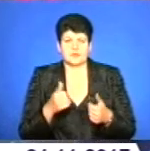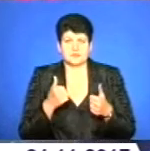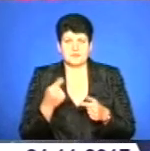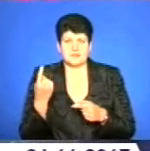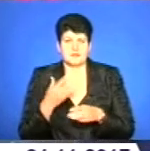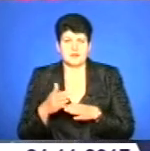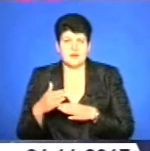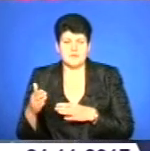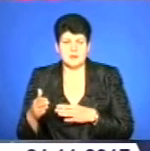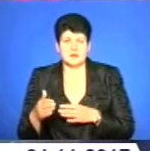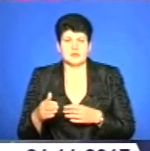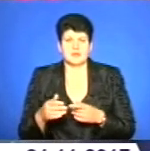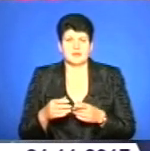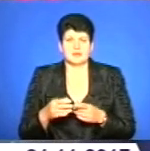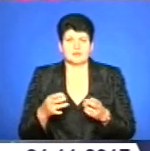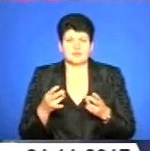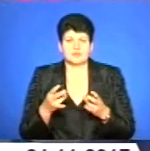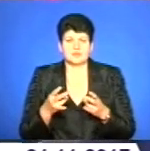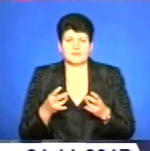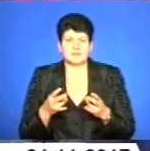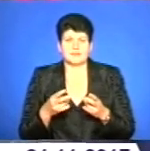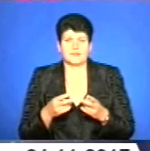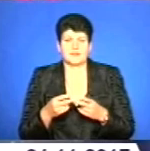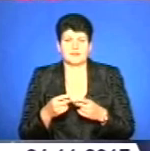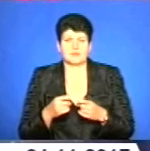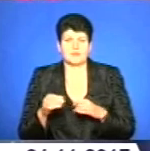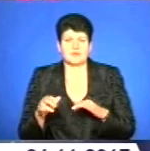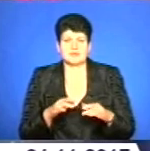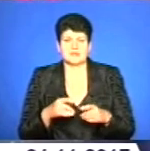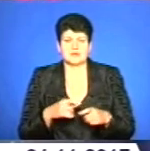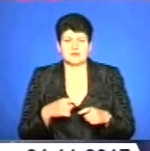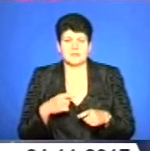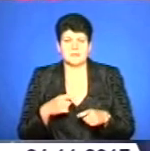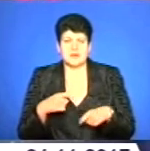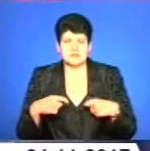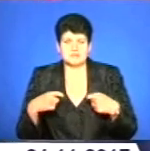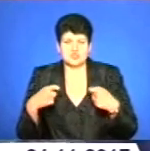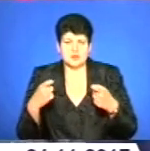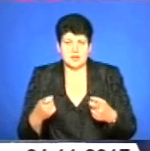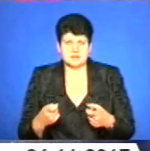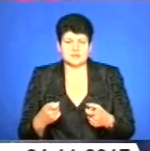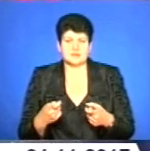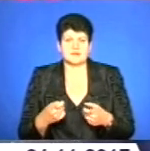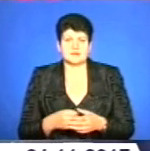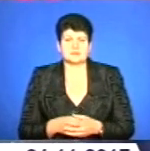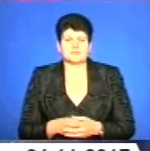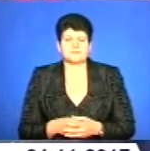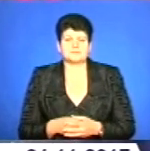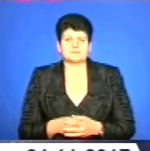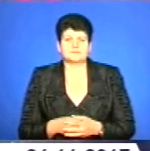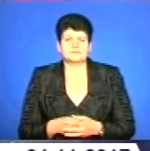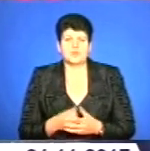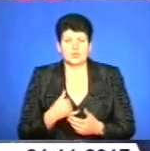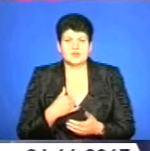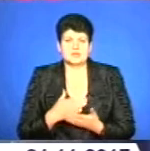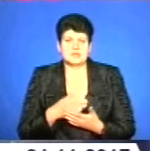этапах, потому что как бы нужно такой процесс, как разбежаться, набрать какой-то объем работы и потом на нем разбежаться. Но у нас